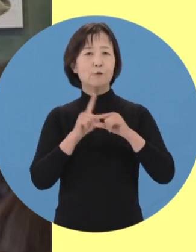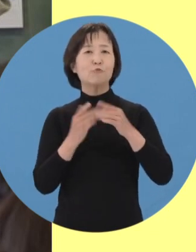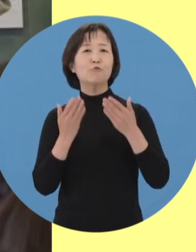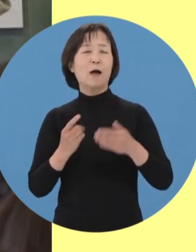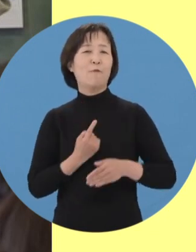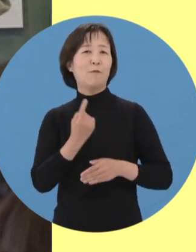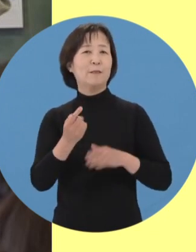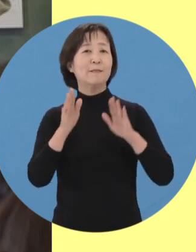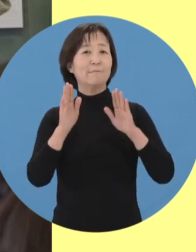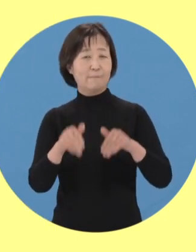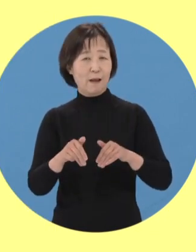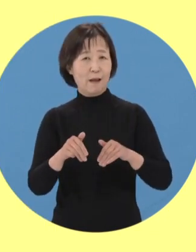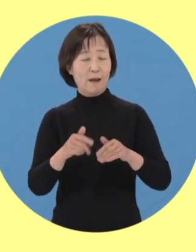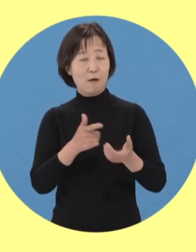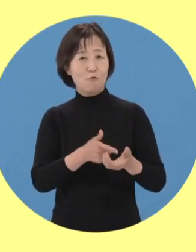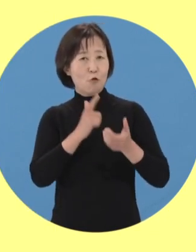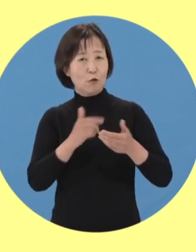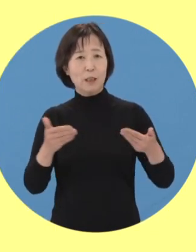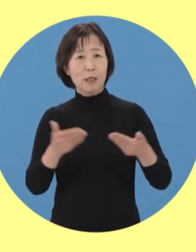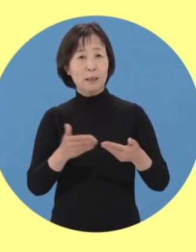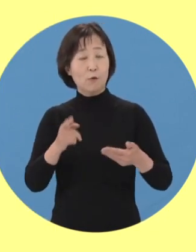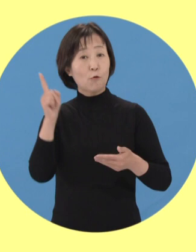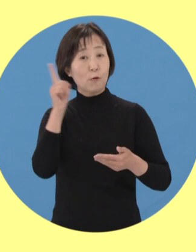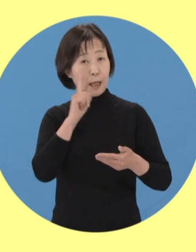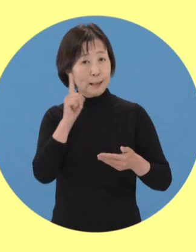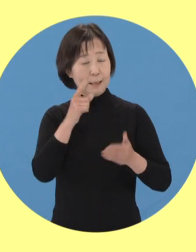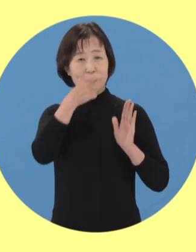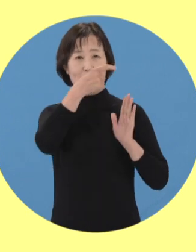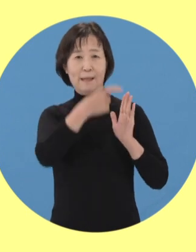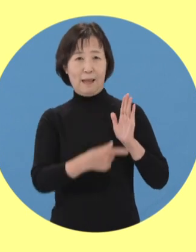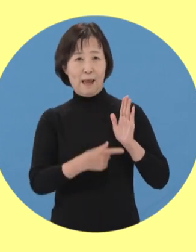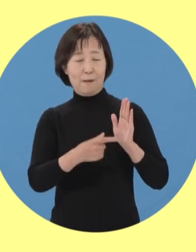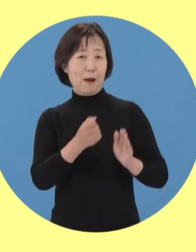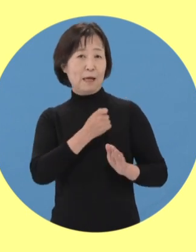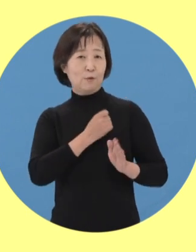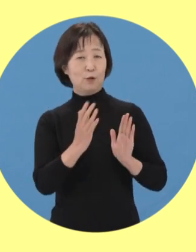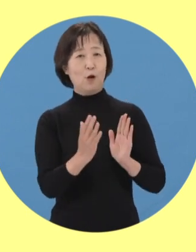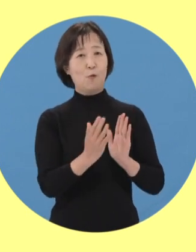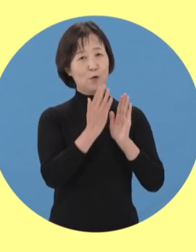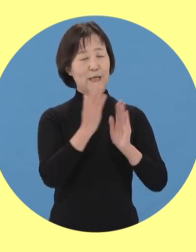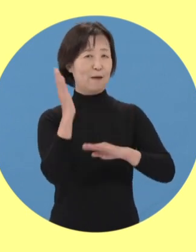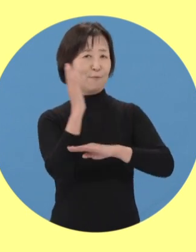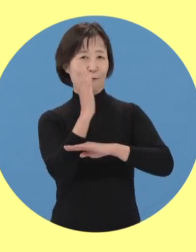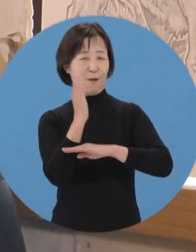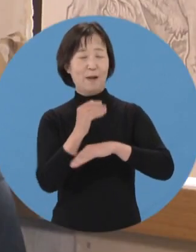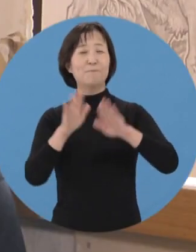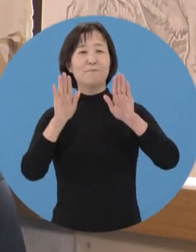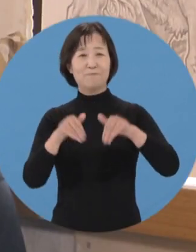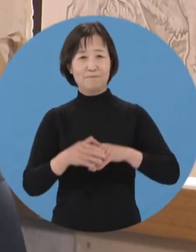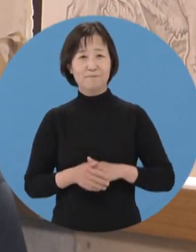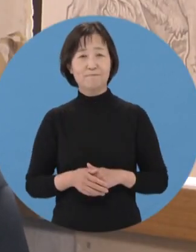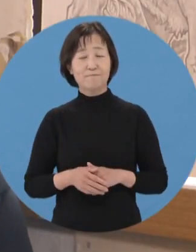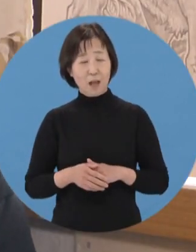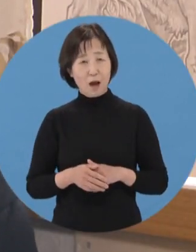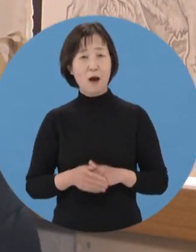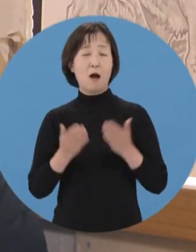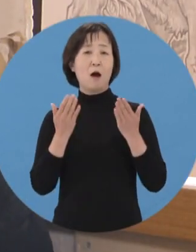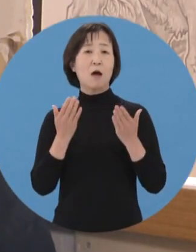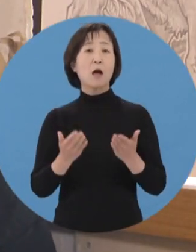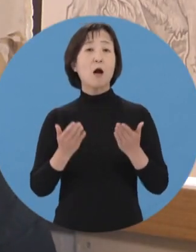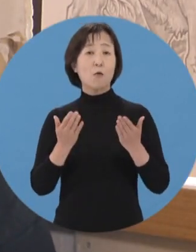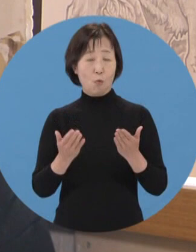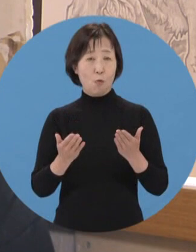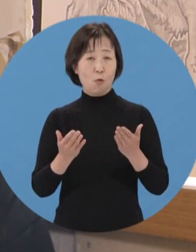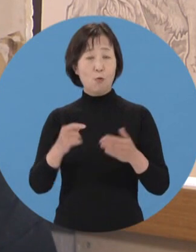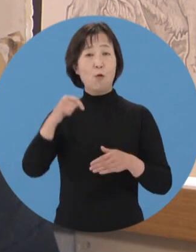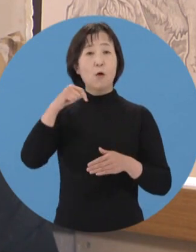で漁師という仕事や命と向き合うことをテーマに講演を行いました。 やっぱり学校の授業では